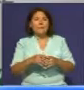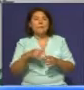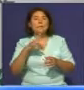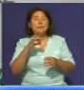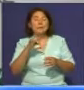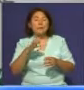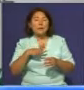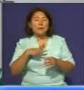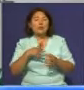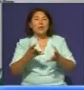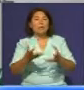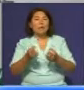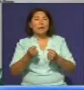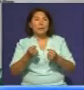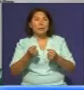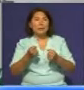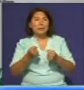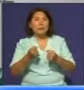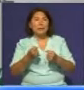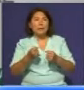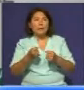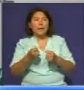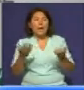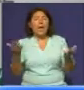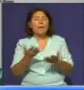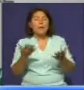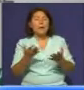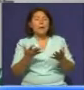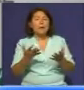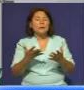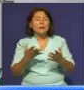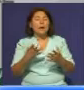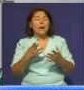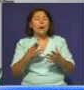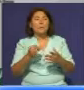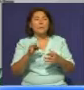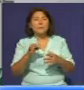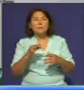зейнетақы жарналарын сон қалай алудың әдістерін туралы